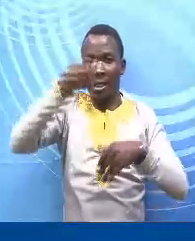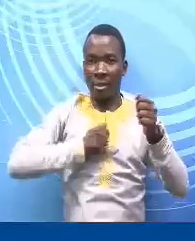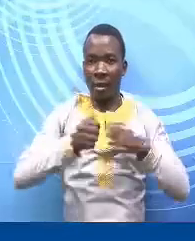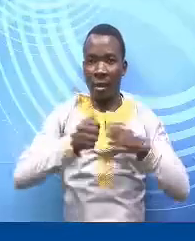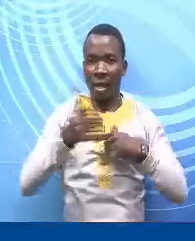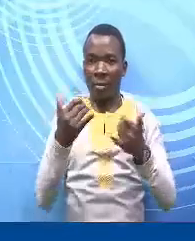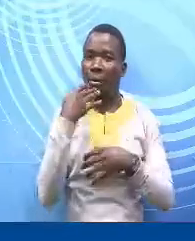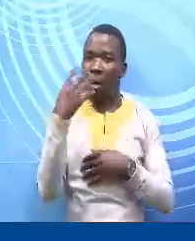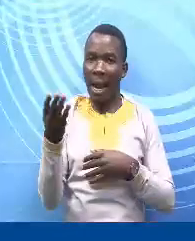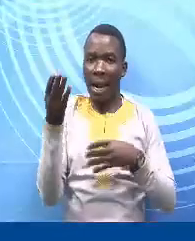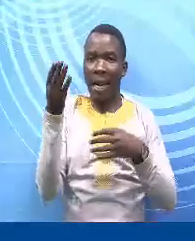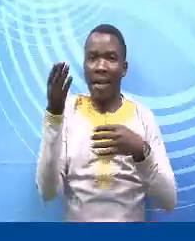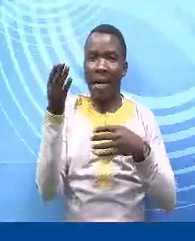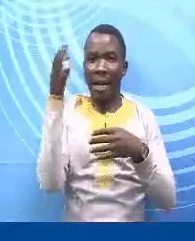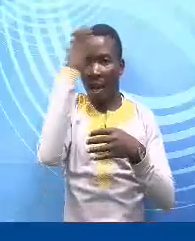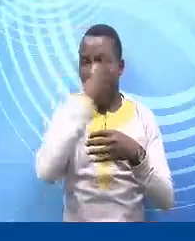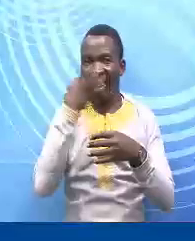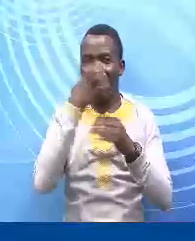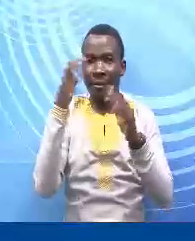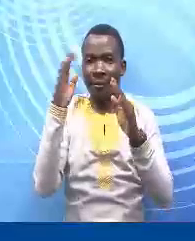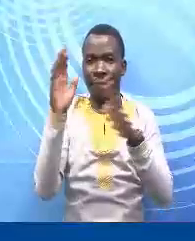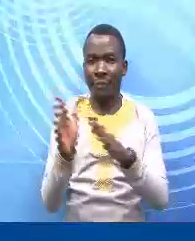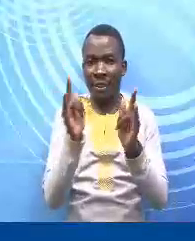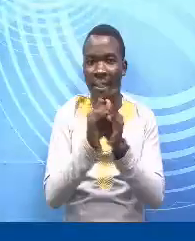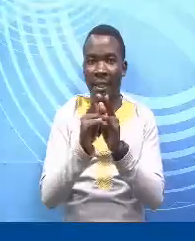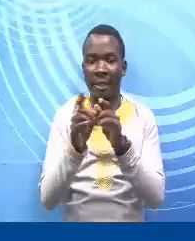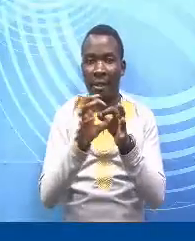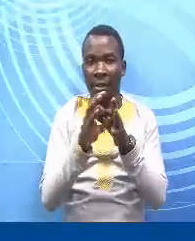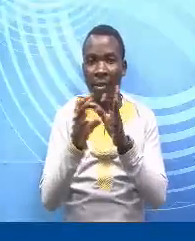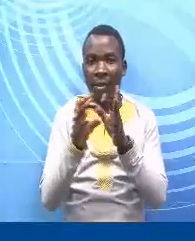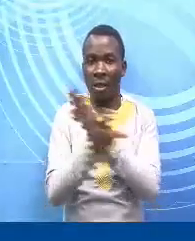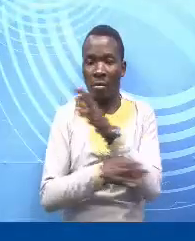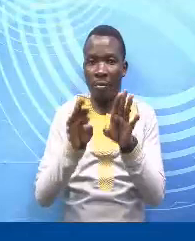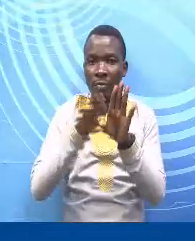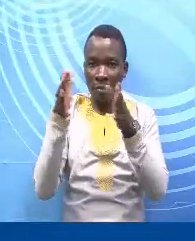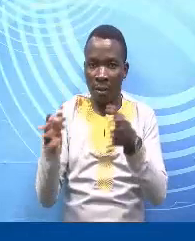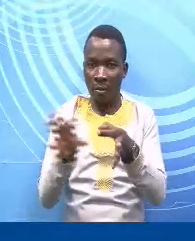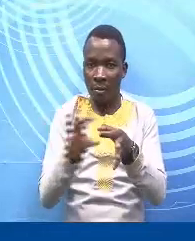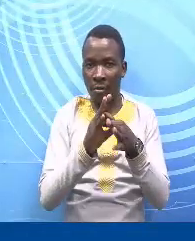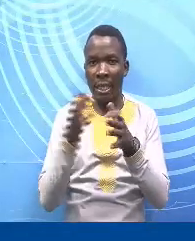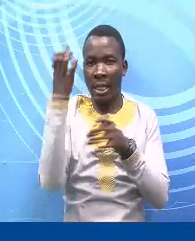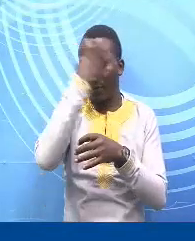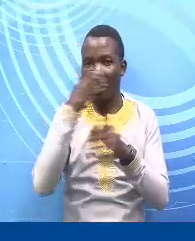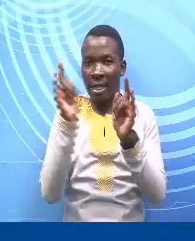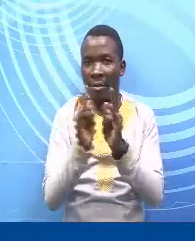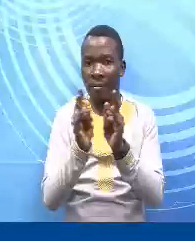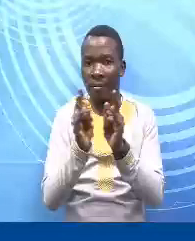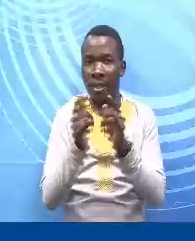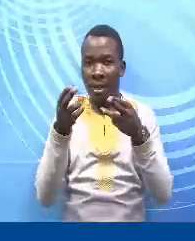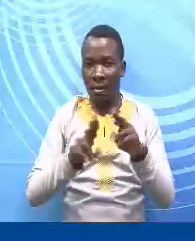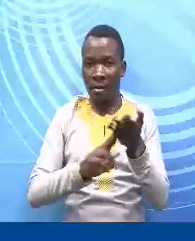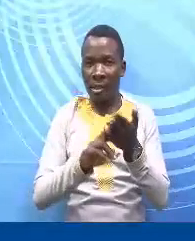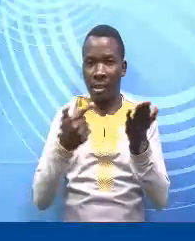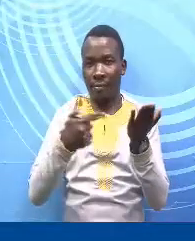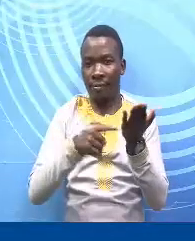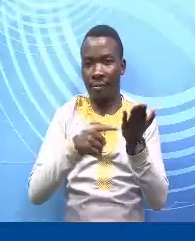uyu munsi kwa kane ku mugabane w'Iburayi hateganyijwe inama ihuza ibihugu nyabinyamuryango by'umwe bw'Iburayi, akaba ari inama iza kuba hifashishije